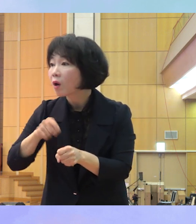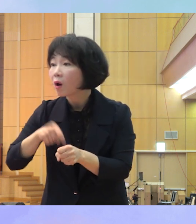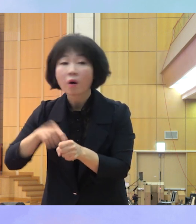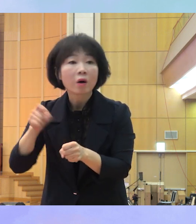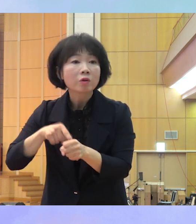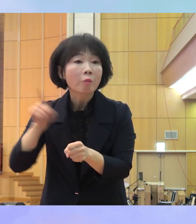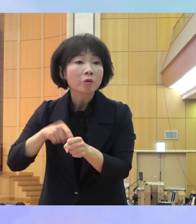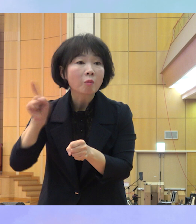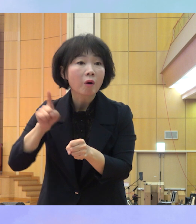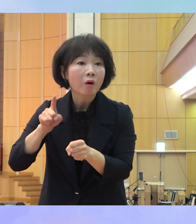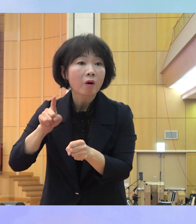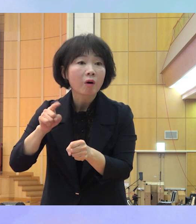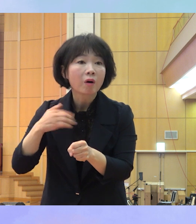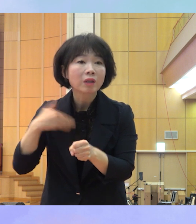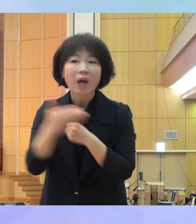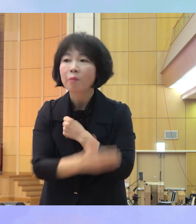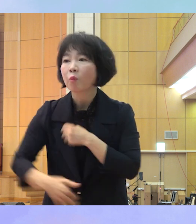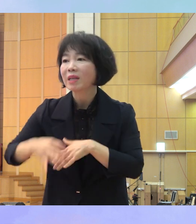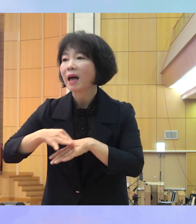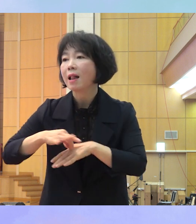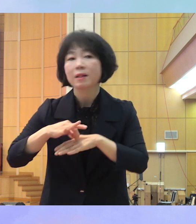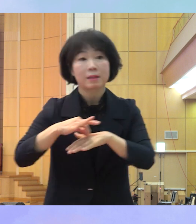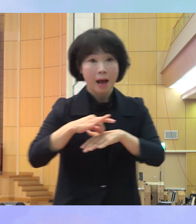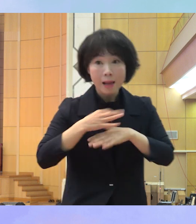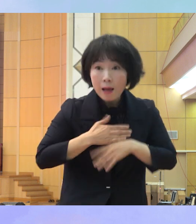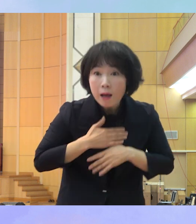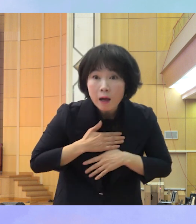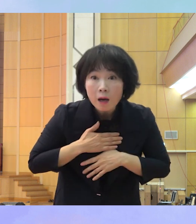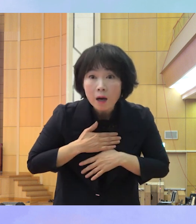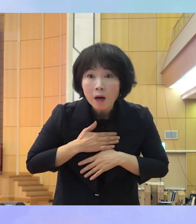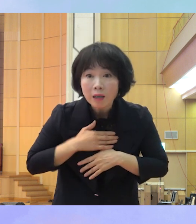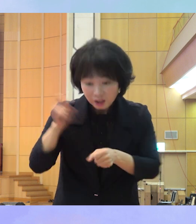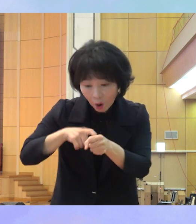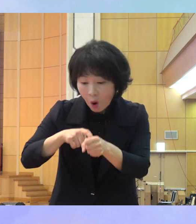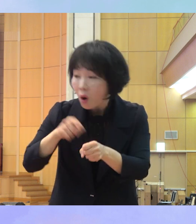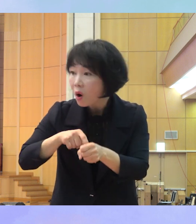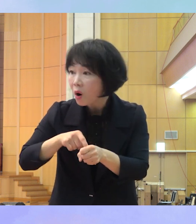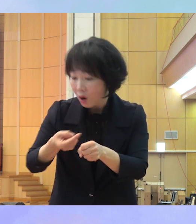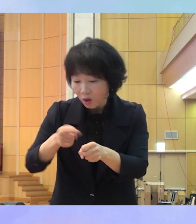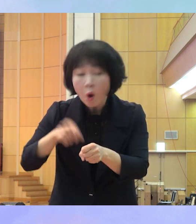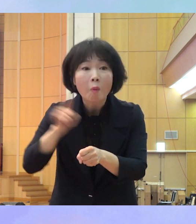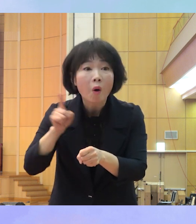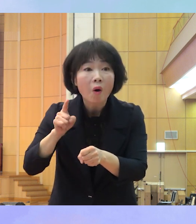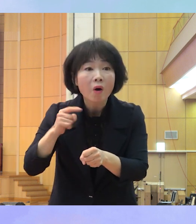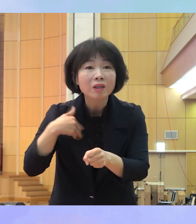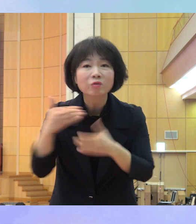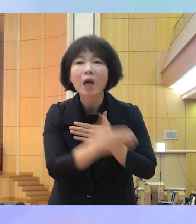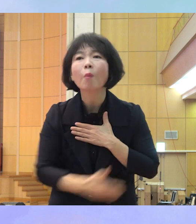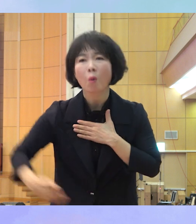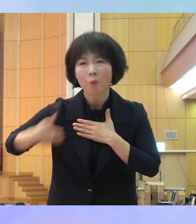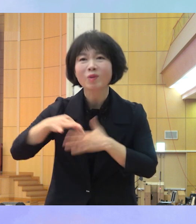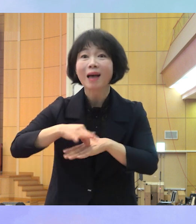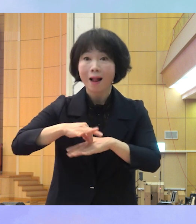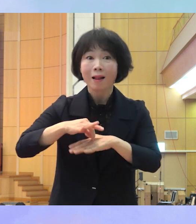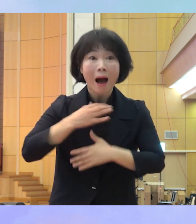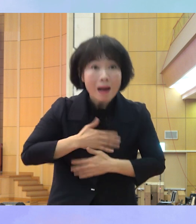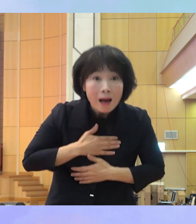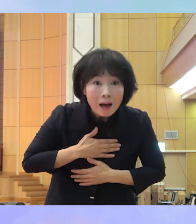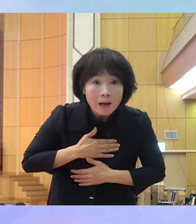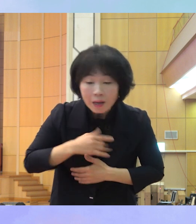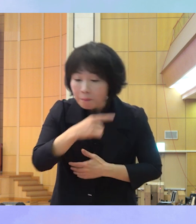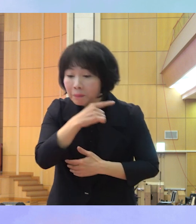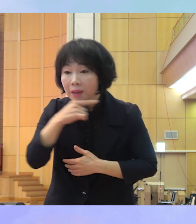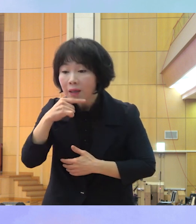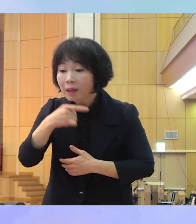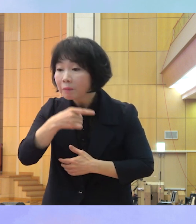포도주는 내가 십자가에서 흘리는 피, 죄 사함을 받게 하는 생명의 피, 생명의